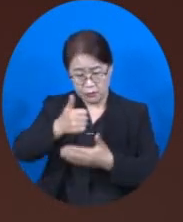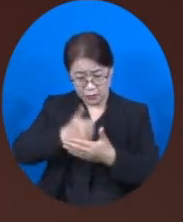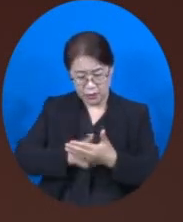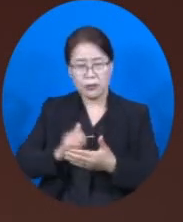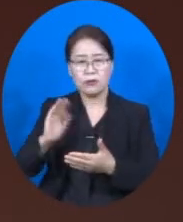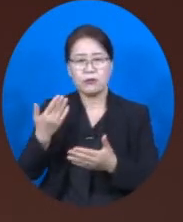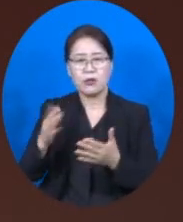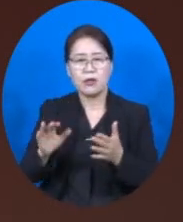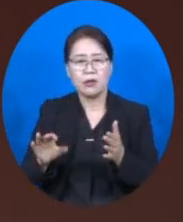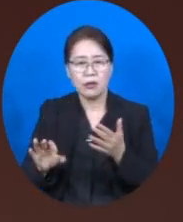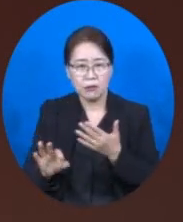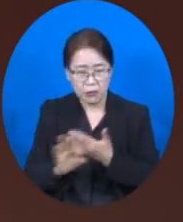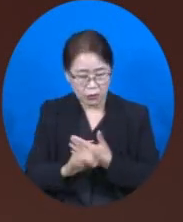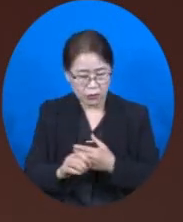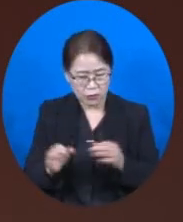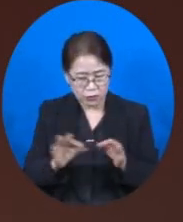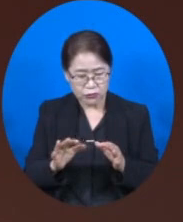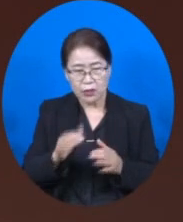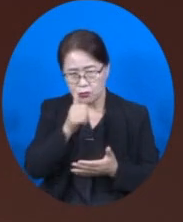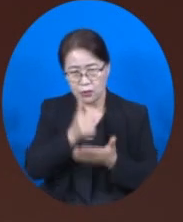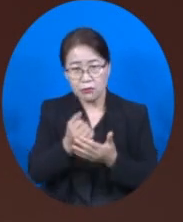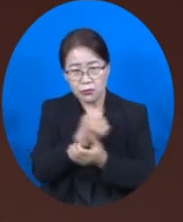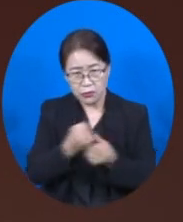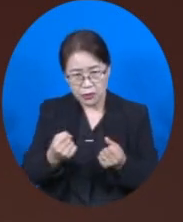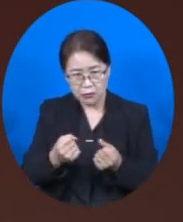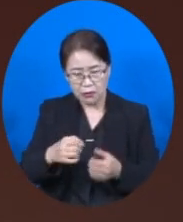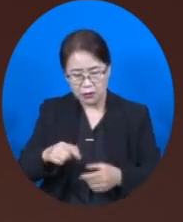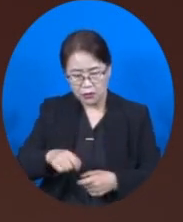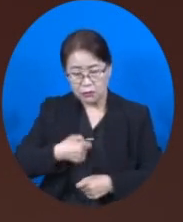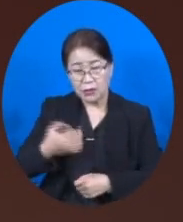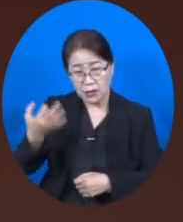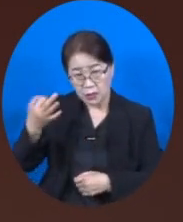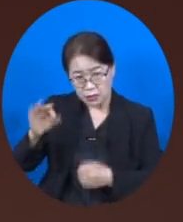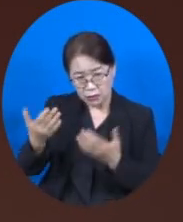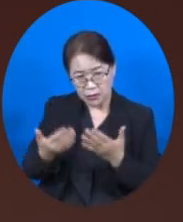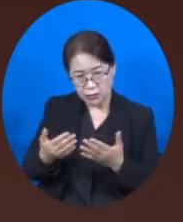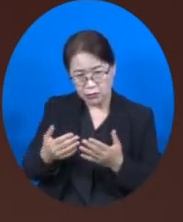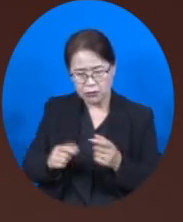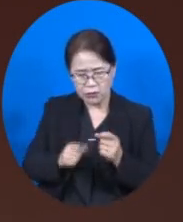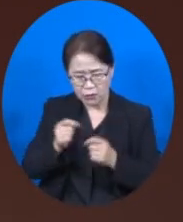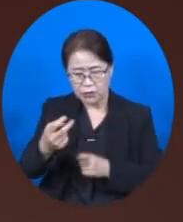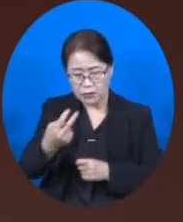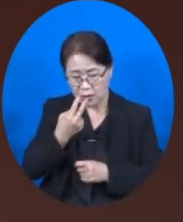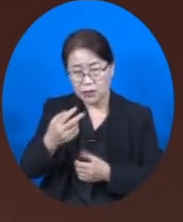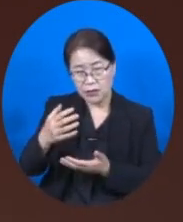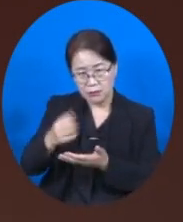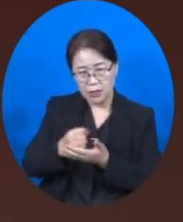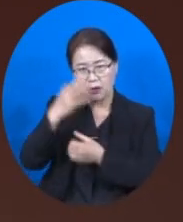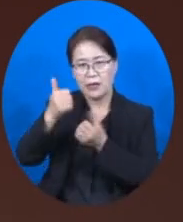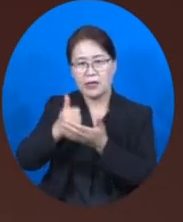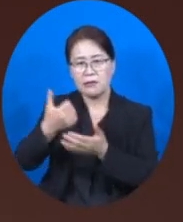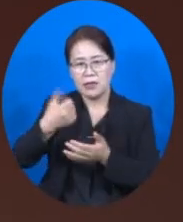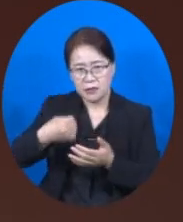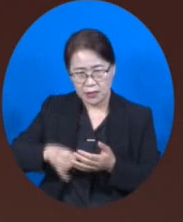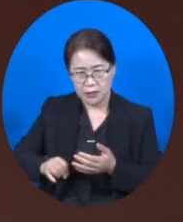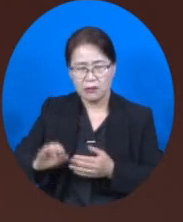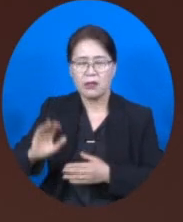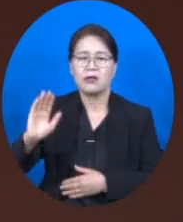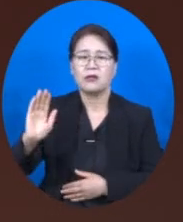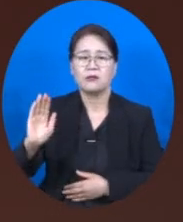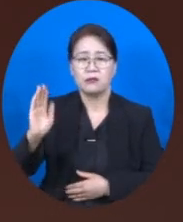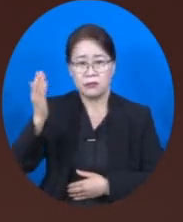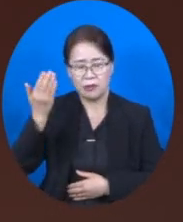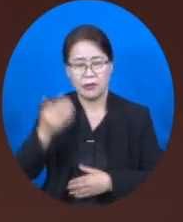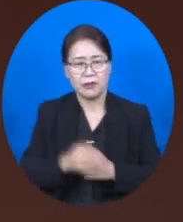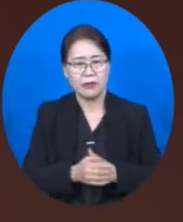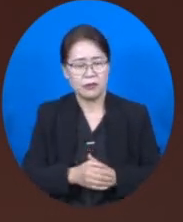오늘 그 순간 제사함을 받고 의롭다 하심을 받고 영생을 얻고 하나님의 자녀가 되는 것입니다